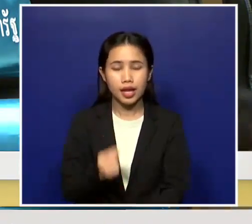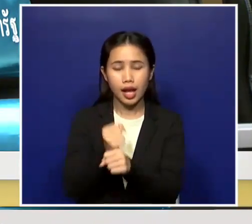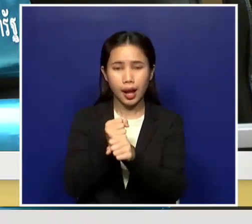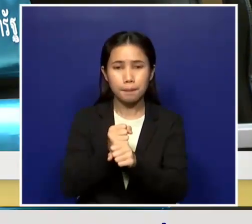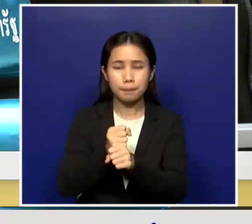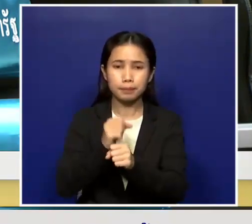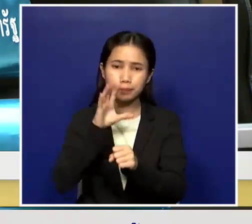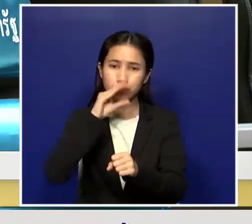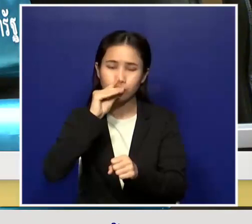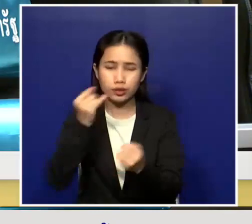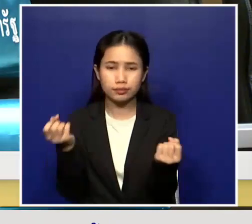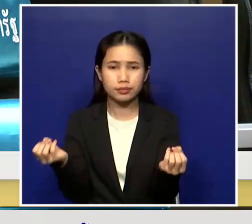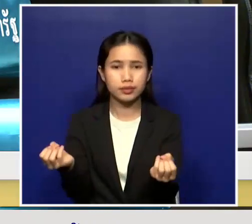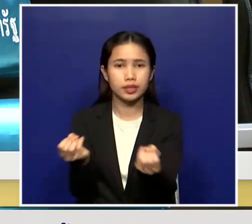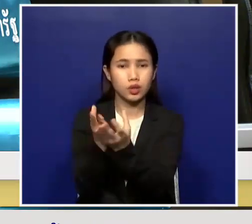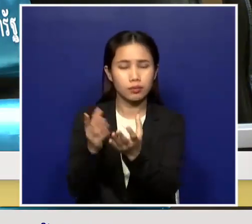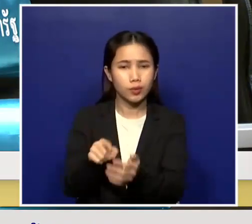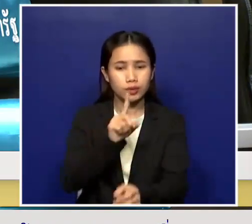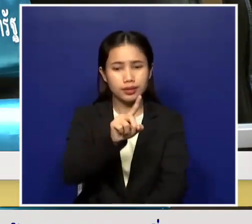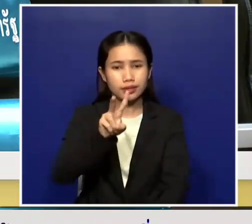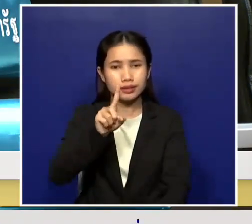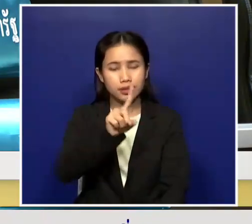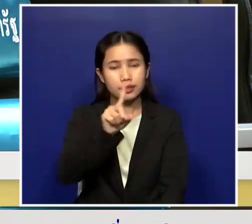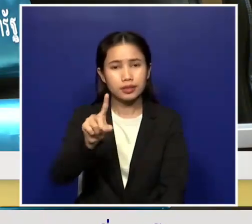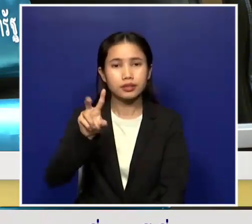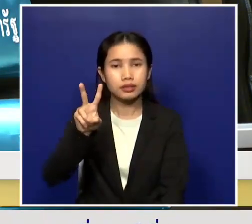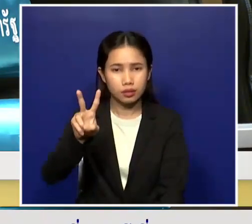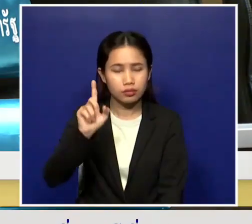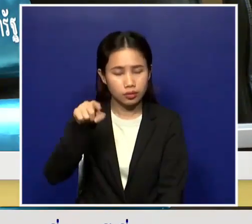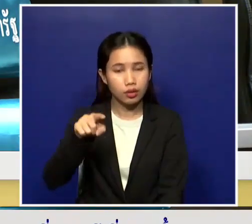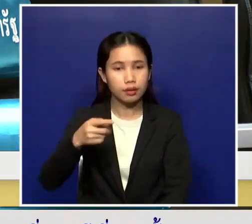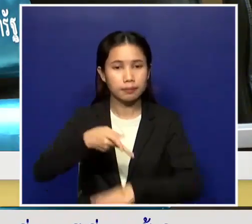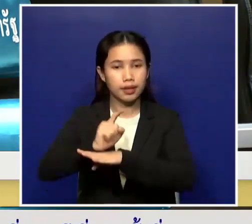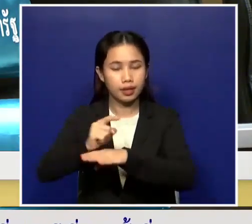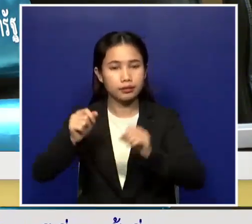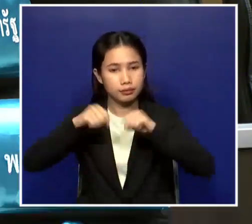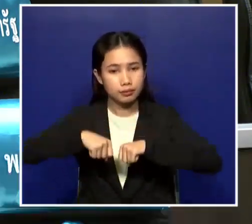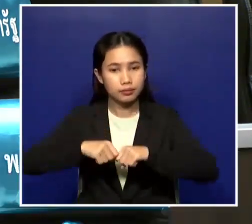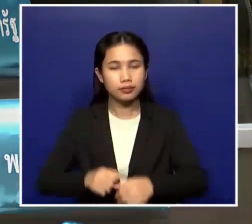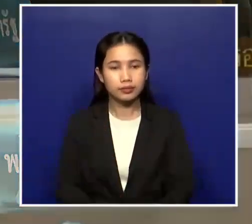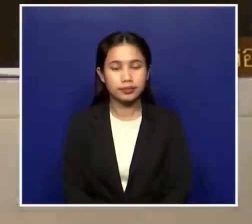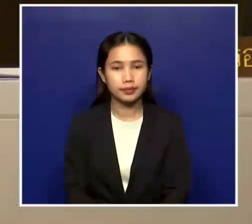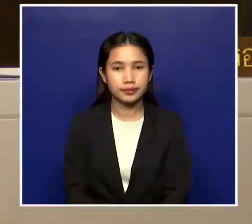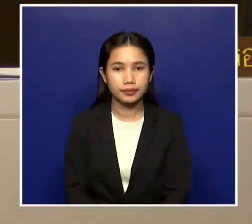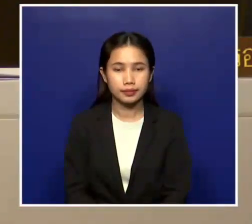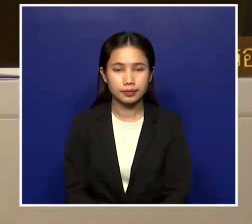ข้อหามาตรา12ขอให้ท่านประธานวิจัยด้วยครับ ครับยำกงเป็นการอภิปรายกล่า